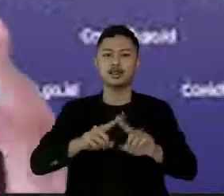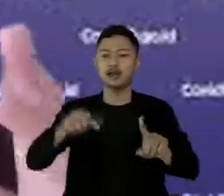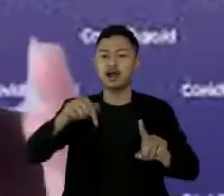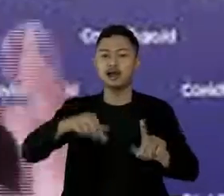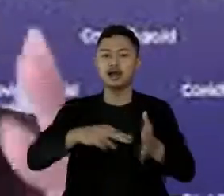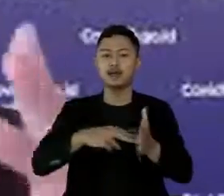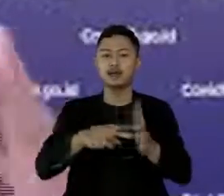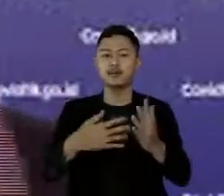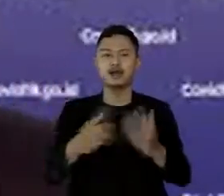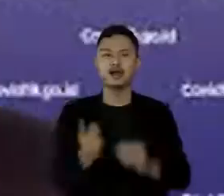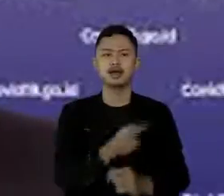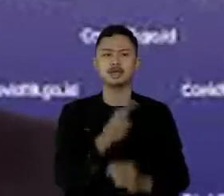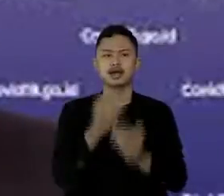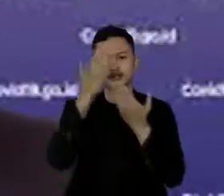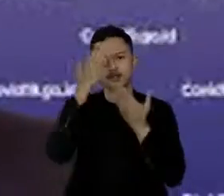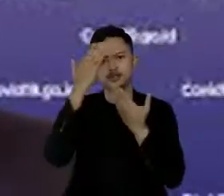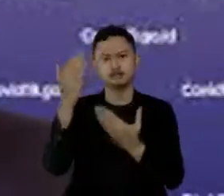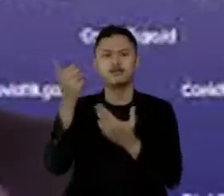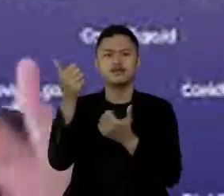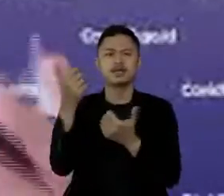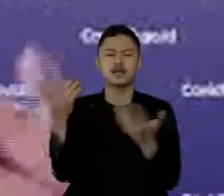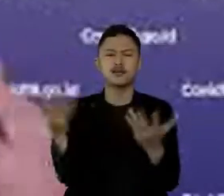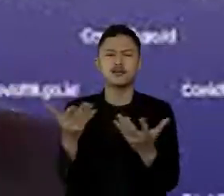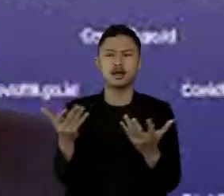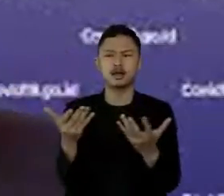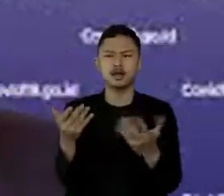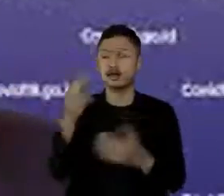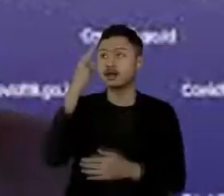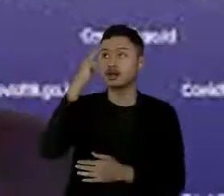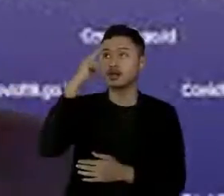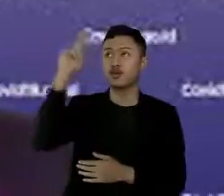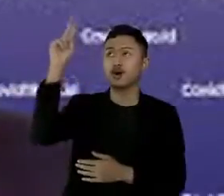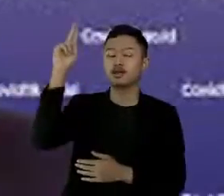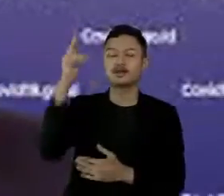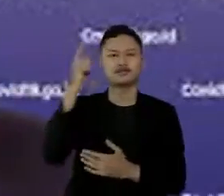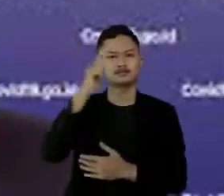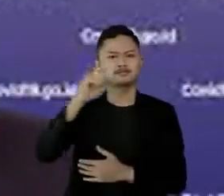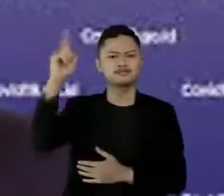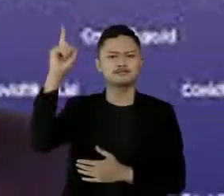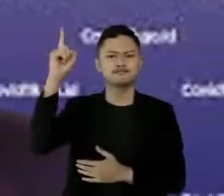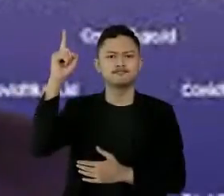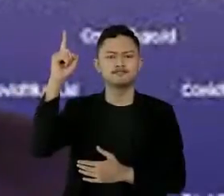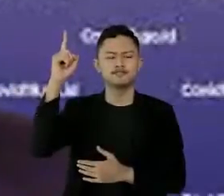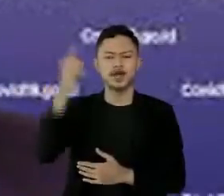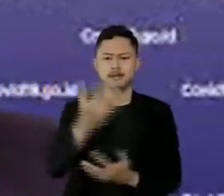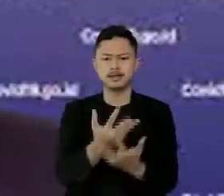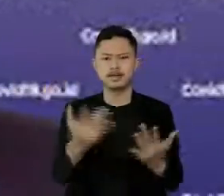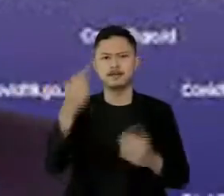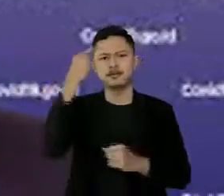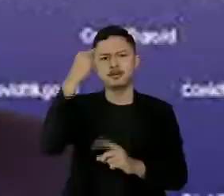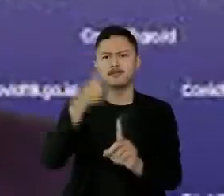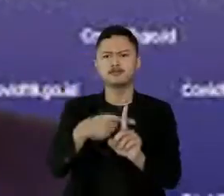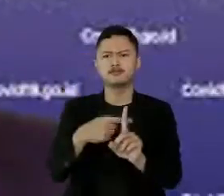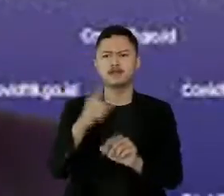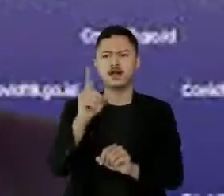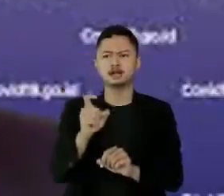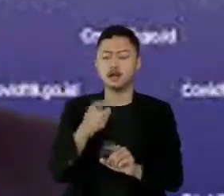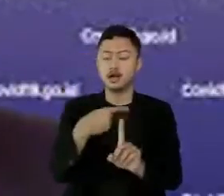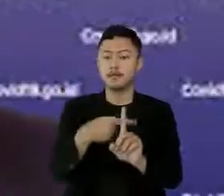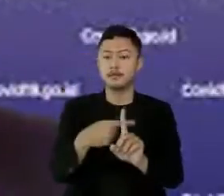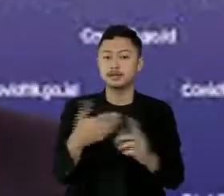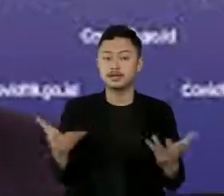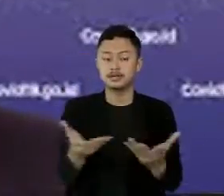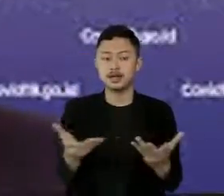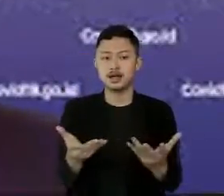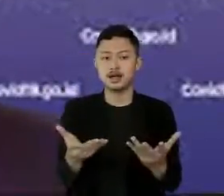ini membuat kita harus bersyukur kepada Tuhan dan artinya bahwa masyarakat tentu saja semakin optimis. Tidak terkecuali